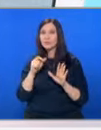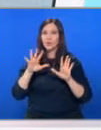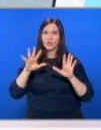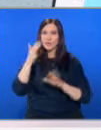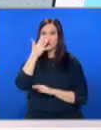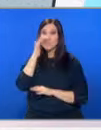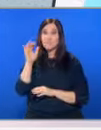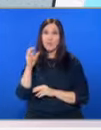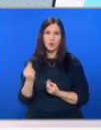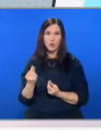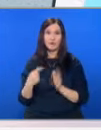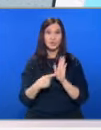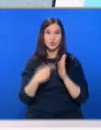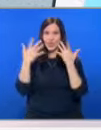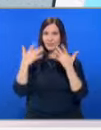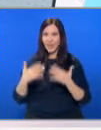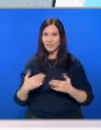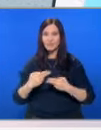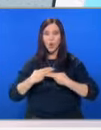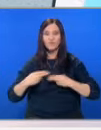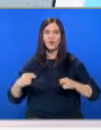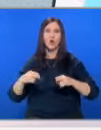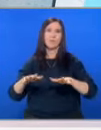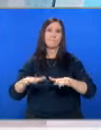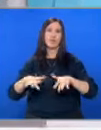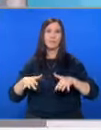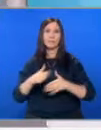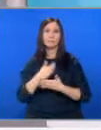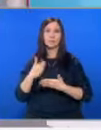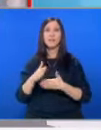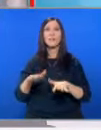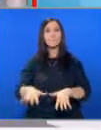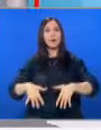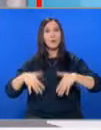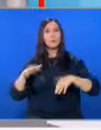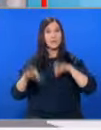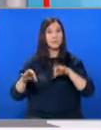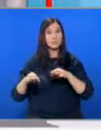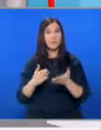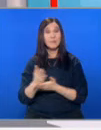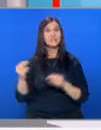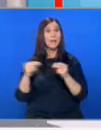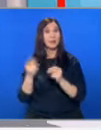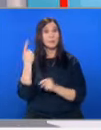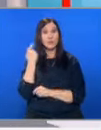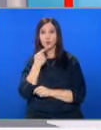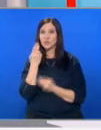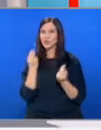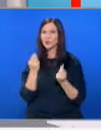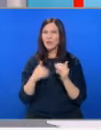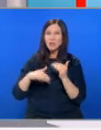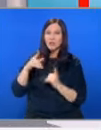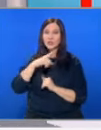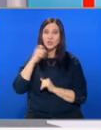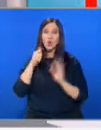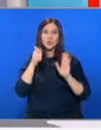710 милиона лева, сочат данните на Отворен парламент. Последните парламентарни избори през април миналата година са стрували над